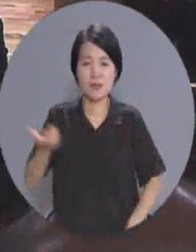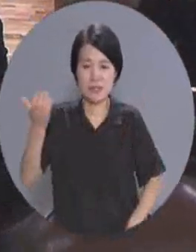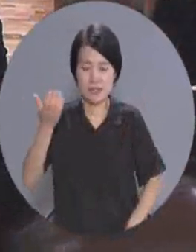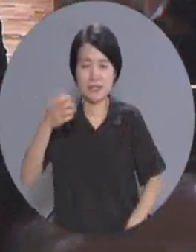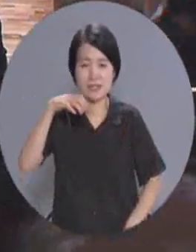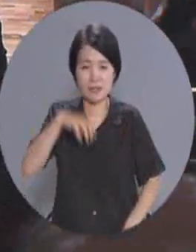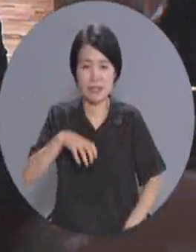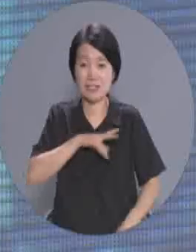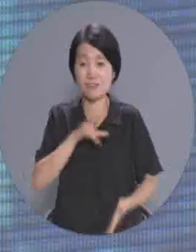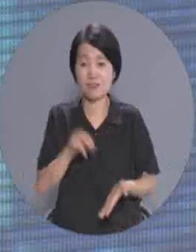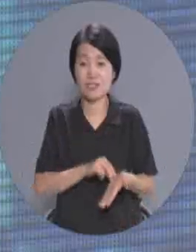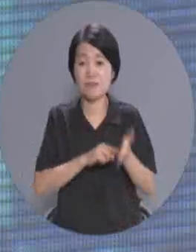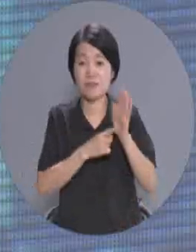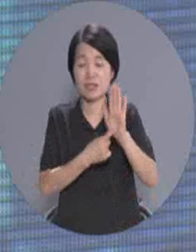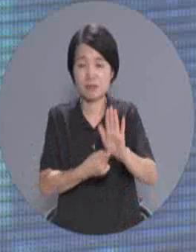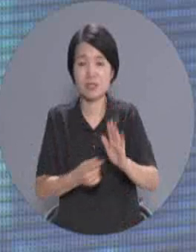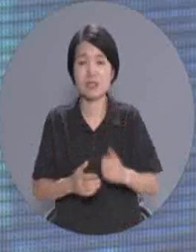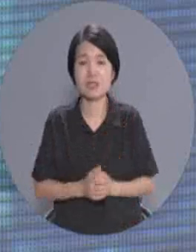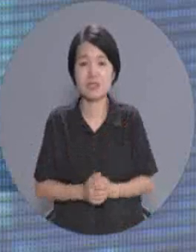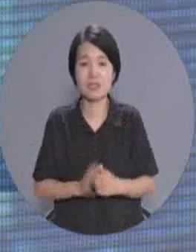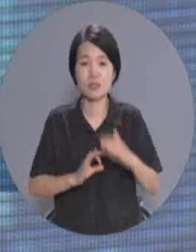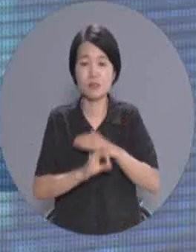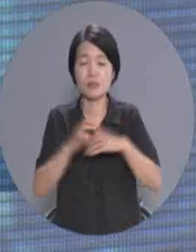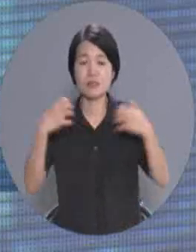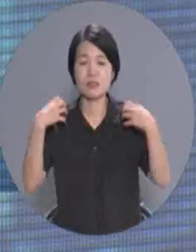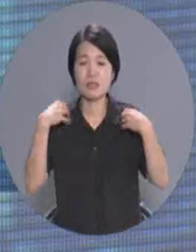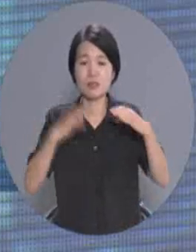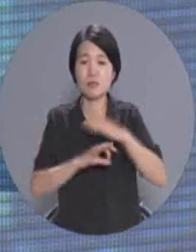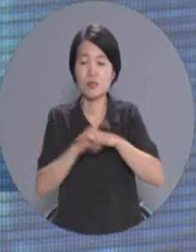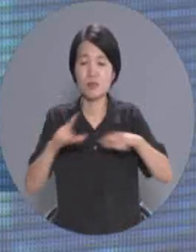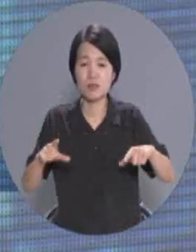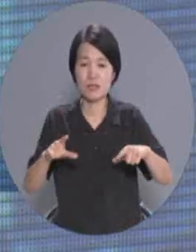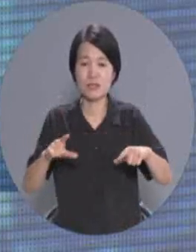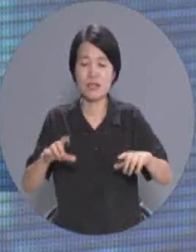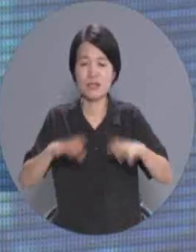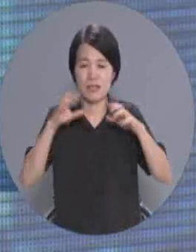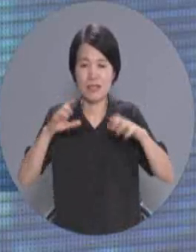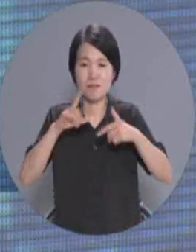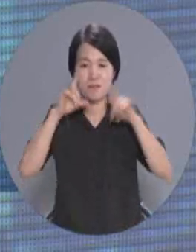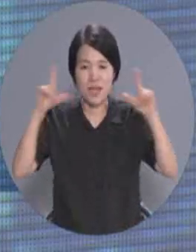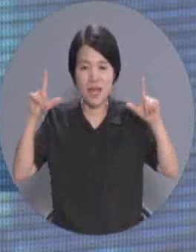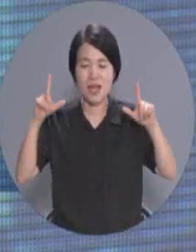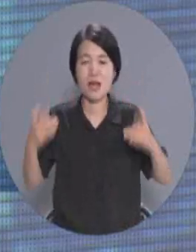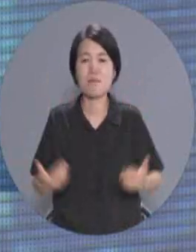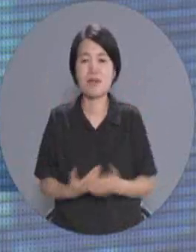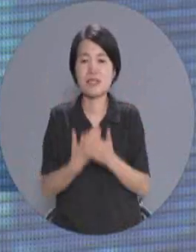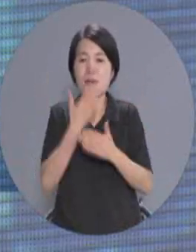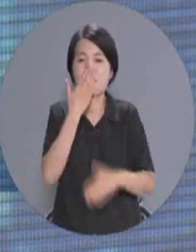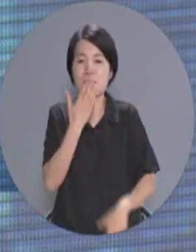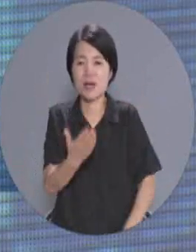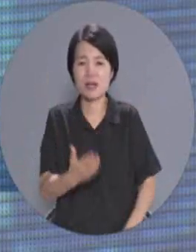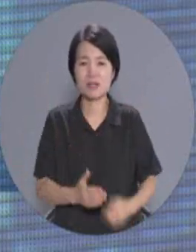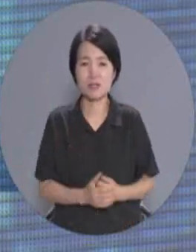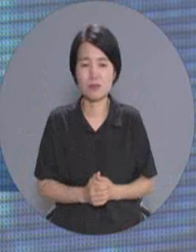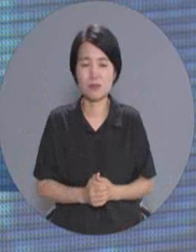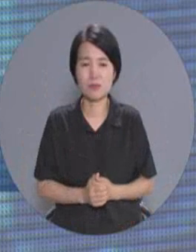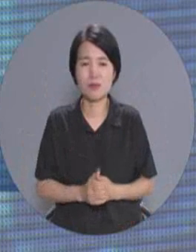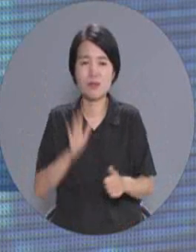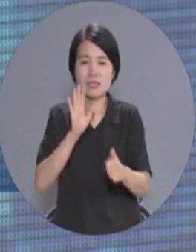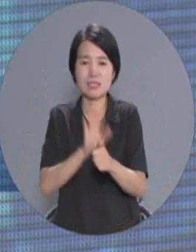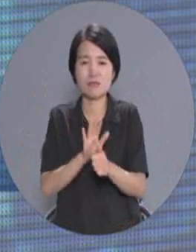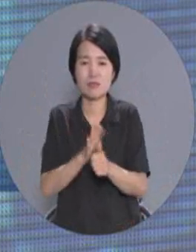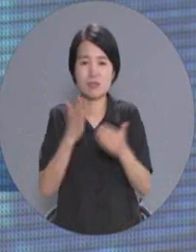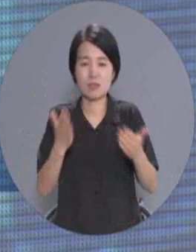제시했습니다. 앞으로 동부청사는 동부권이 세계로 힘차게 비상할 수 있도록